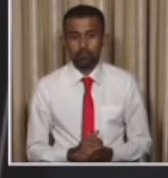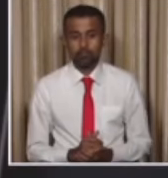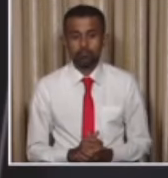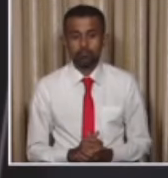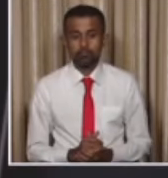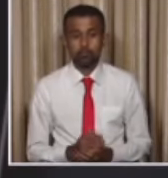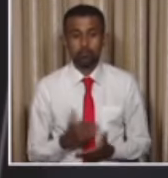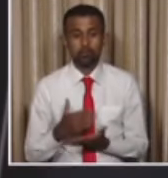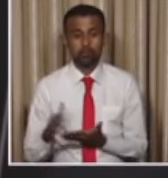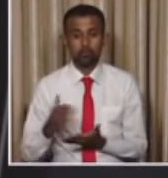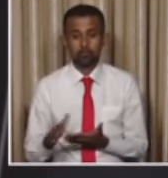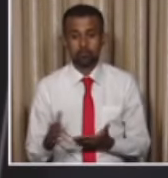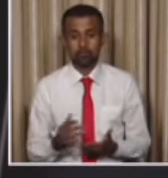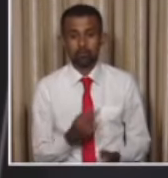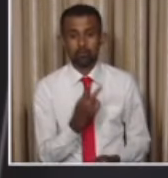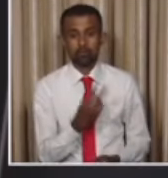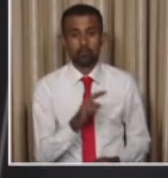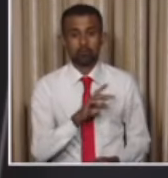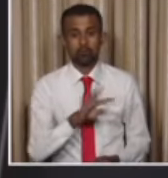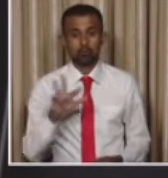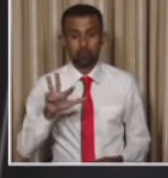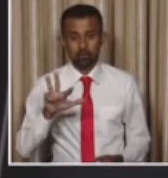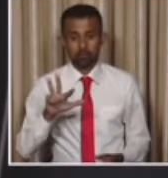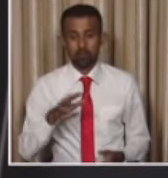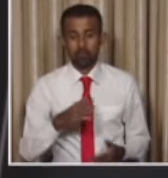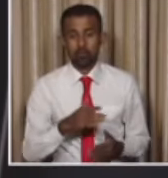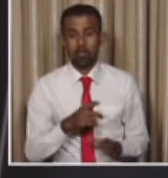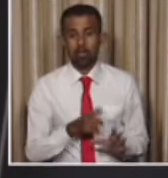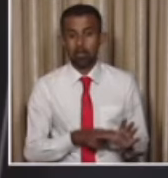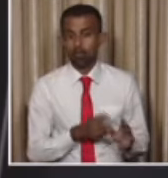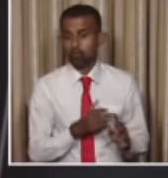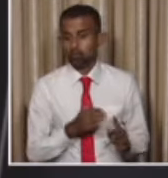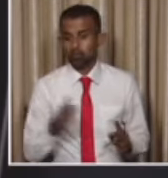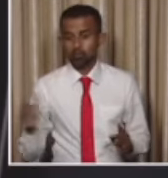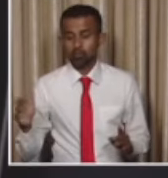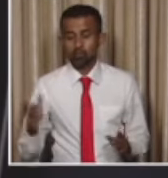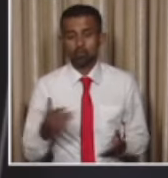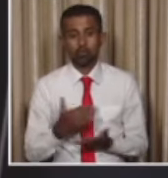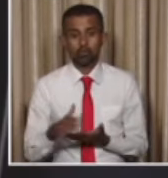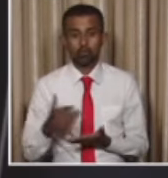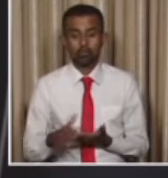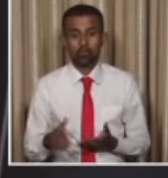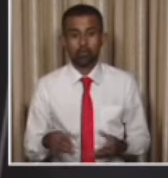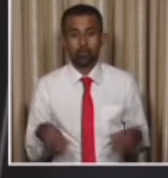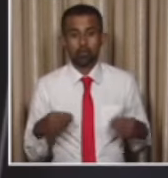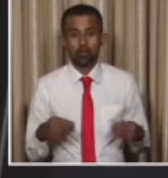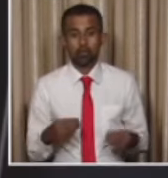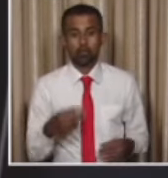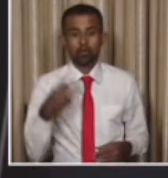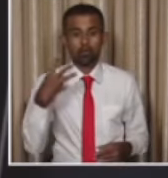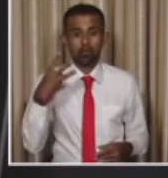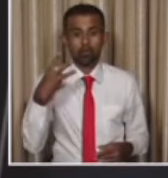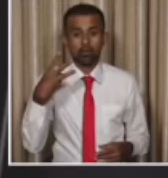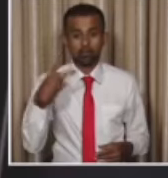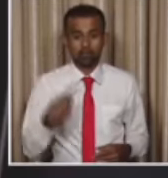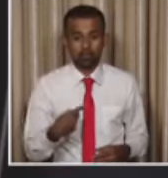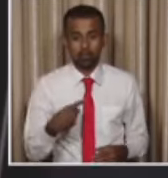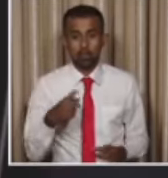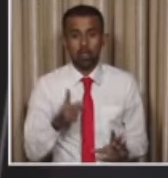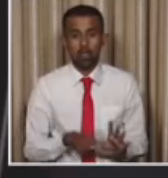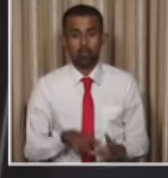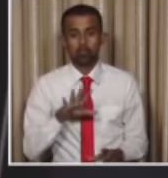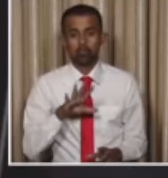ඒක ගෙවන්න තියෙනවා 2029 වෙනකම්. ඒ ටික තමයි ගෙවන එකේ මහා ණයගොඩෙන් 3/1ක් ඒ අවුරුදු 5ට අරන්